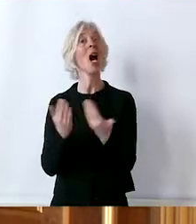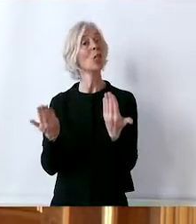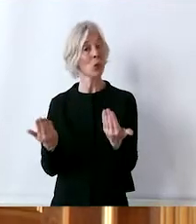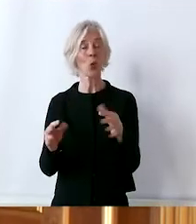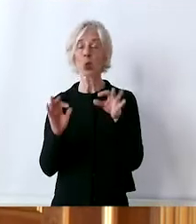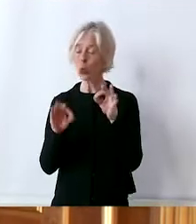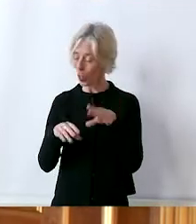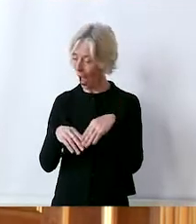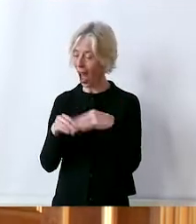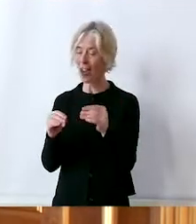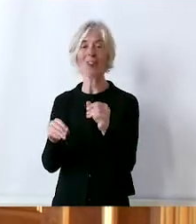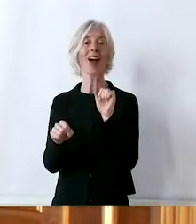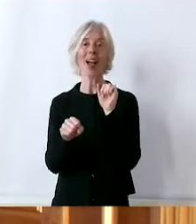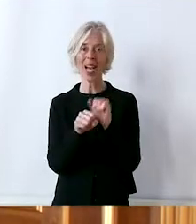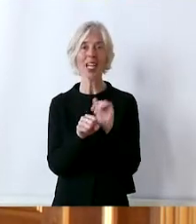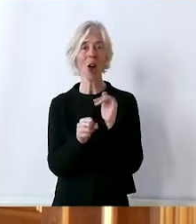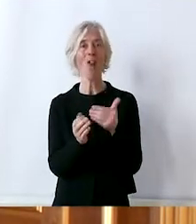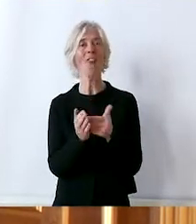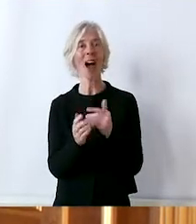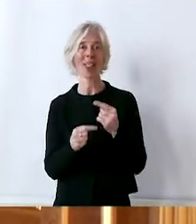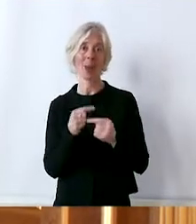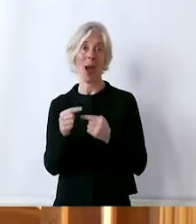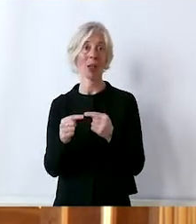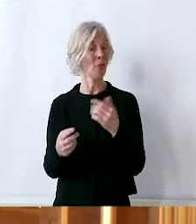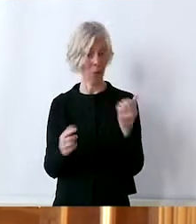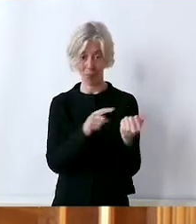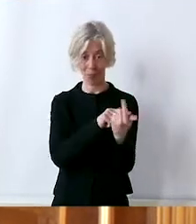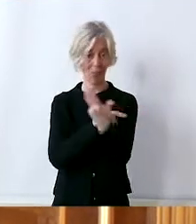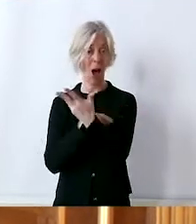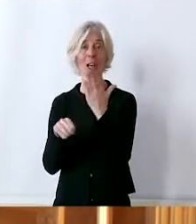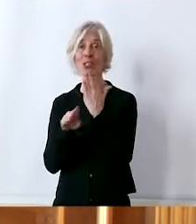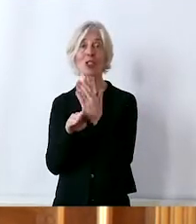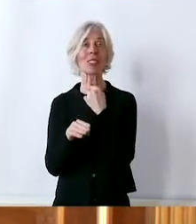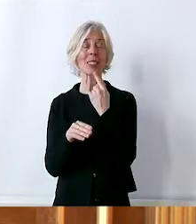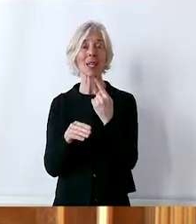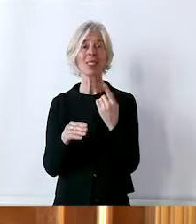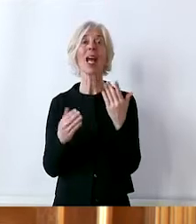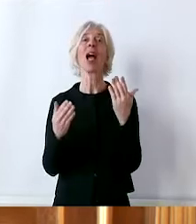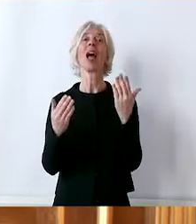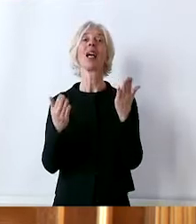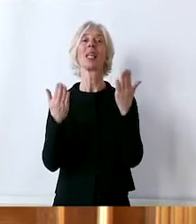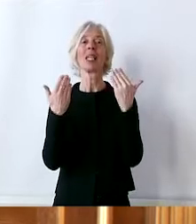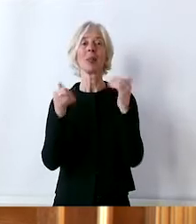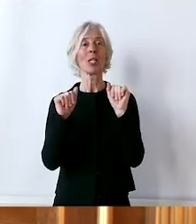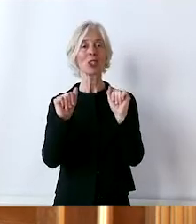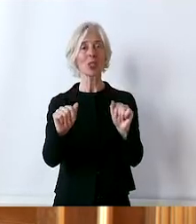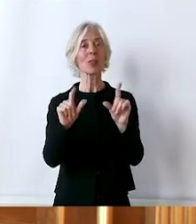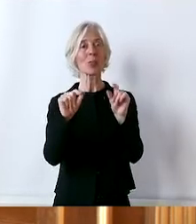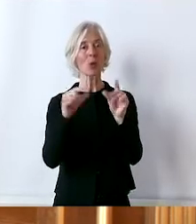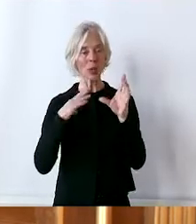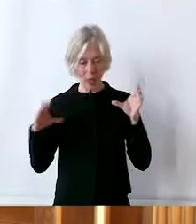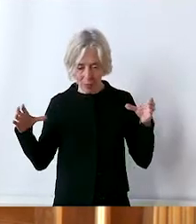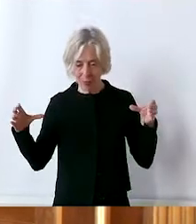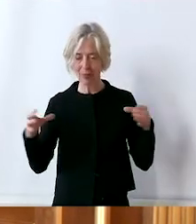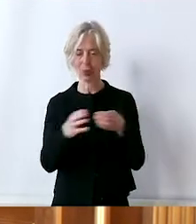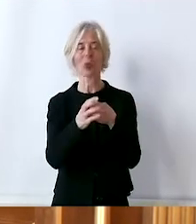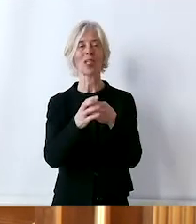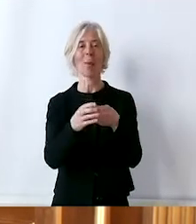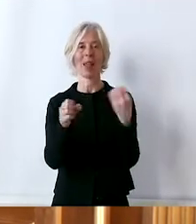können. Insbesondere der mehrfach angesprochene gemeinschaftliche Aufbruch und der gesellschaftliche Zusammenhalt bei der Bewältigung